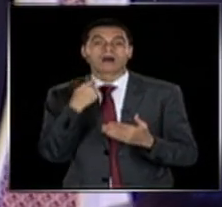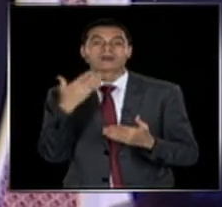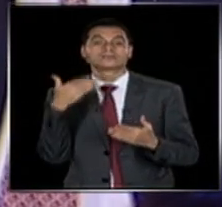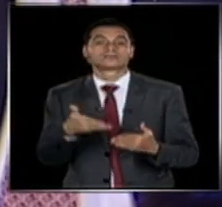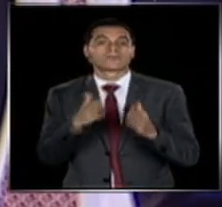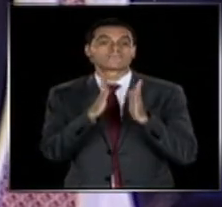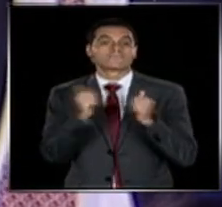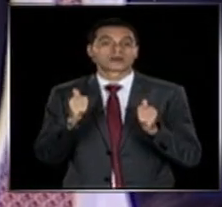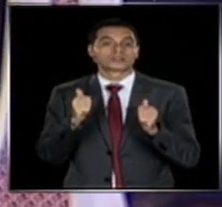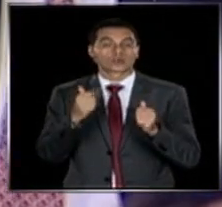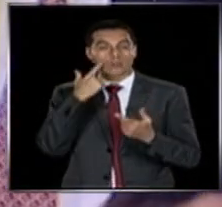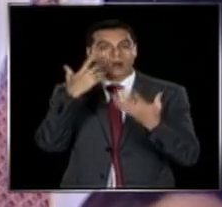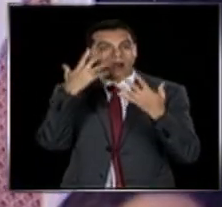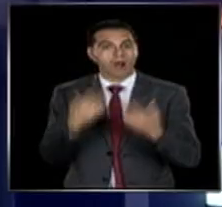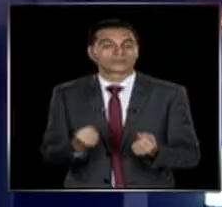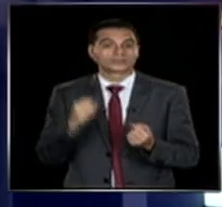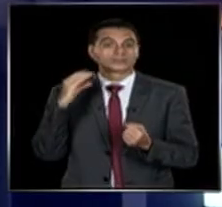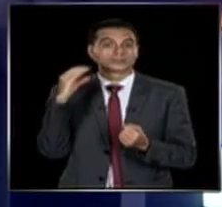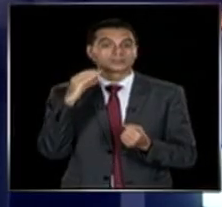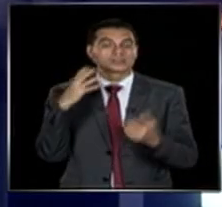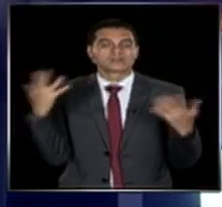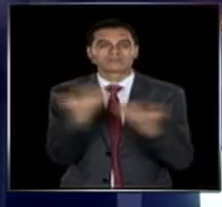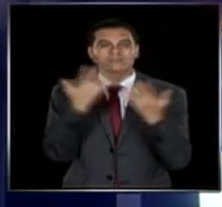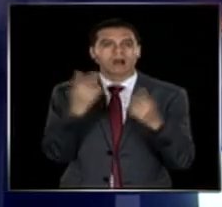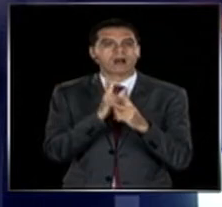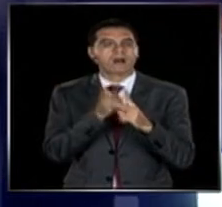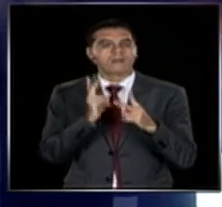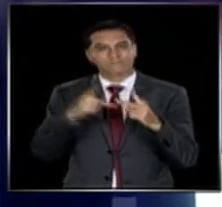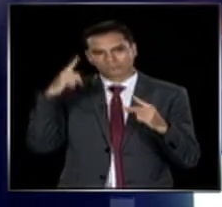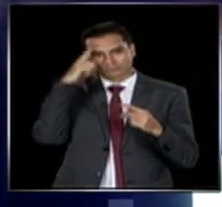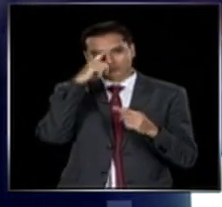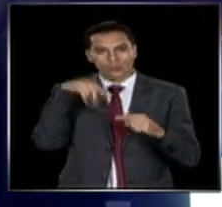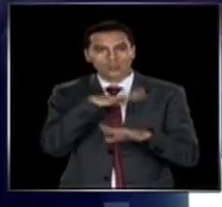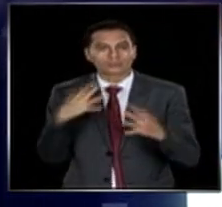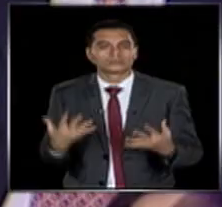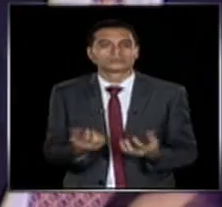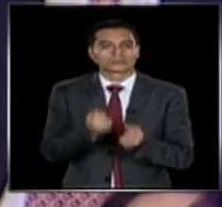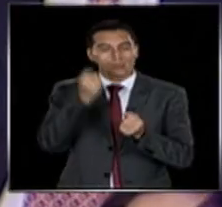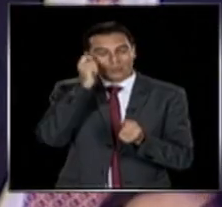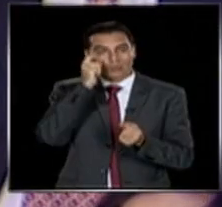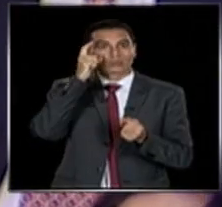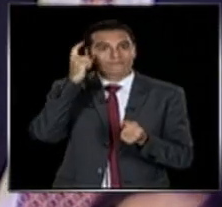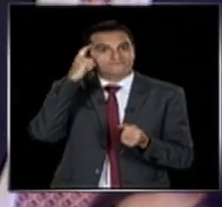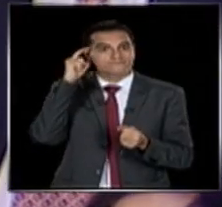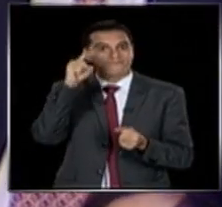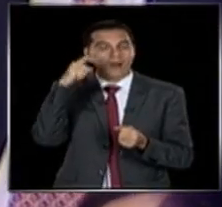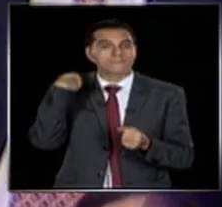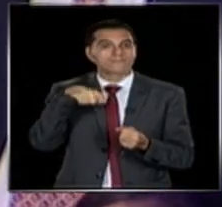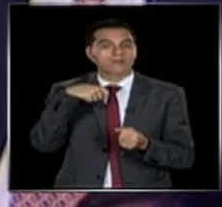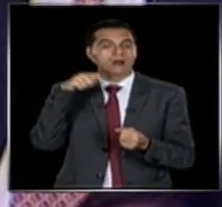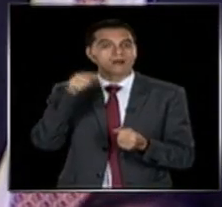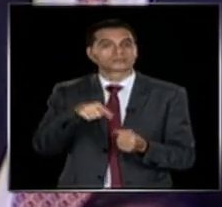وحاميها رغم الأهوال. نهضنا وعرفنا النور بظل عهدك،